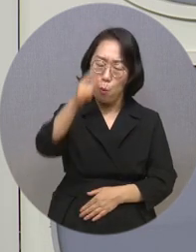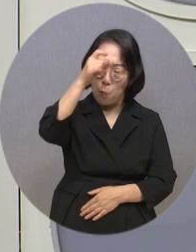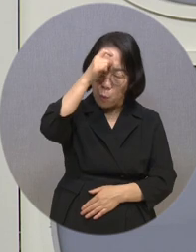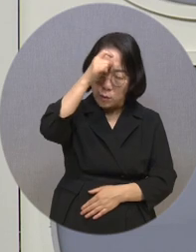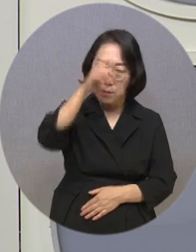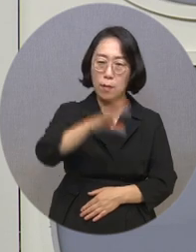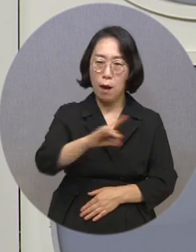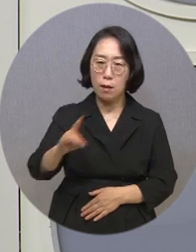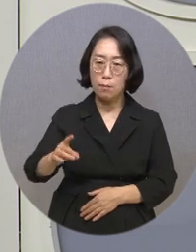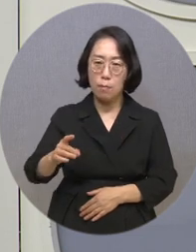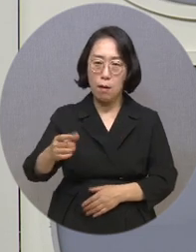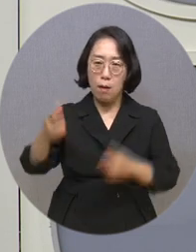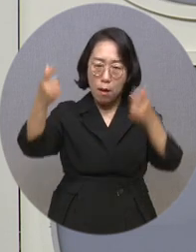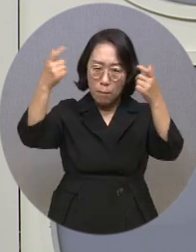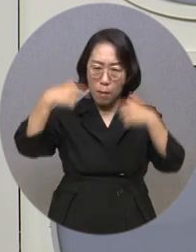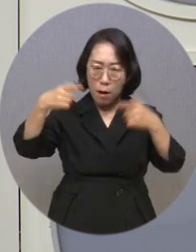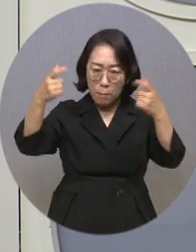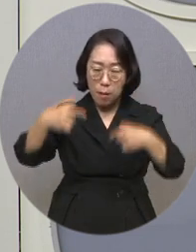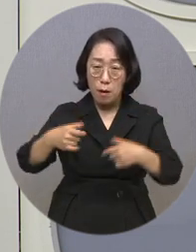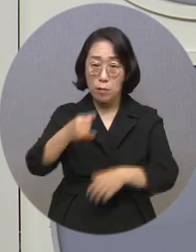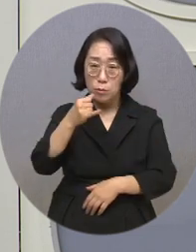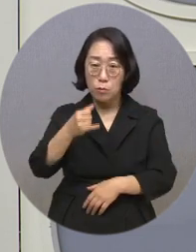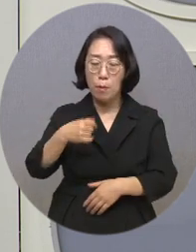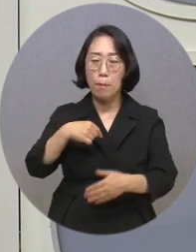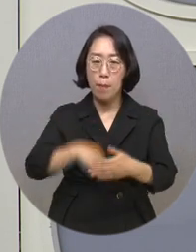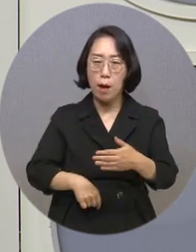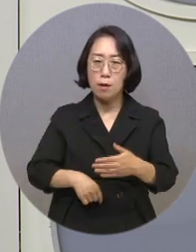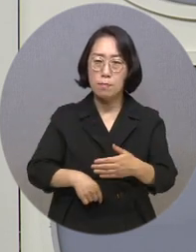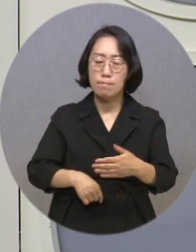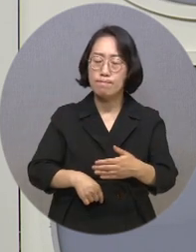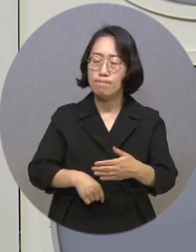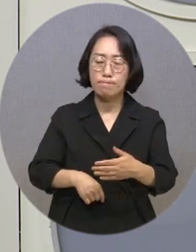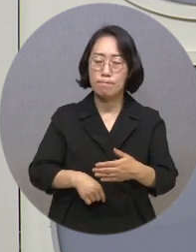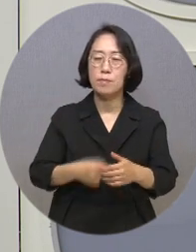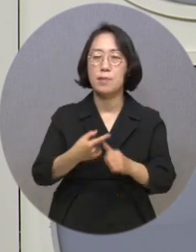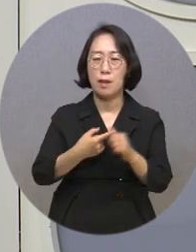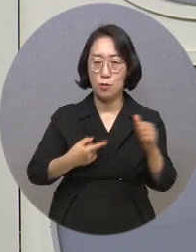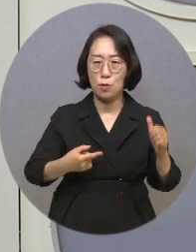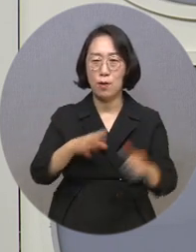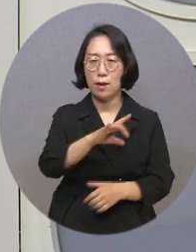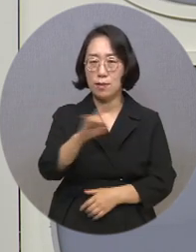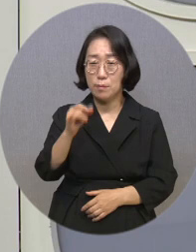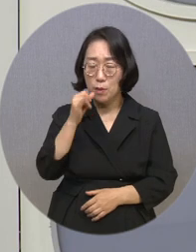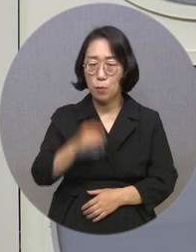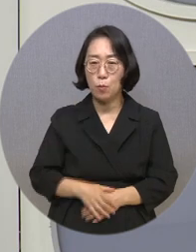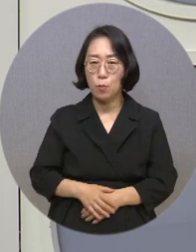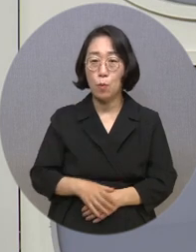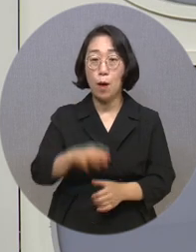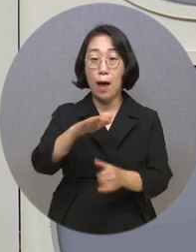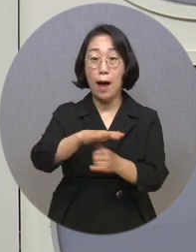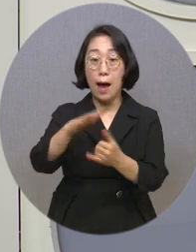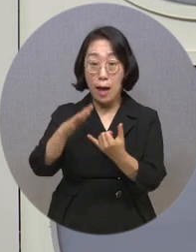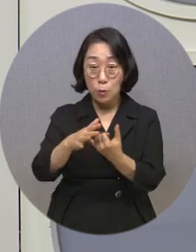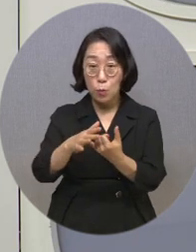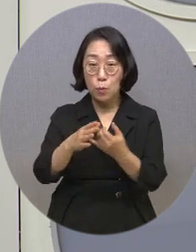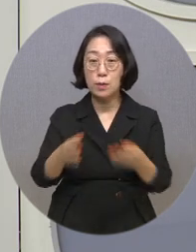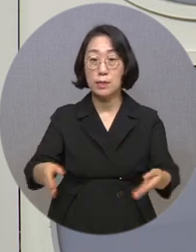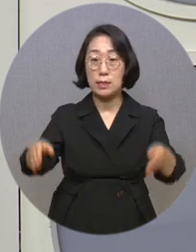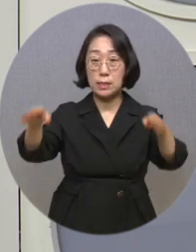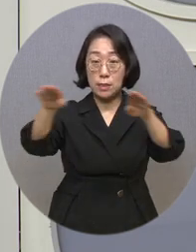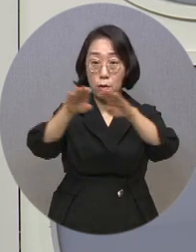때문에 속상할 때가 좀 있고 그렇지. 그리고 저는 사실 아동시설을 하고 싶었거든요.